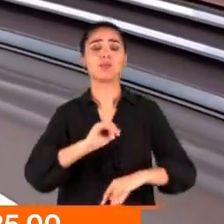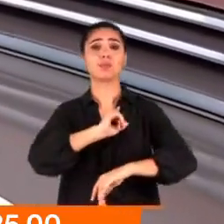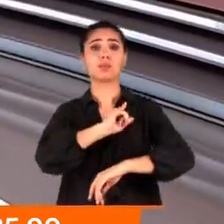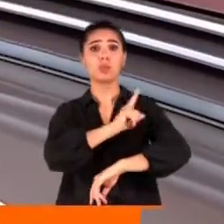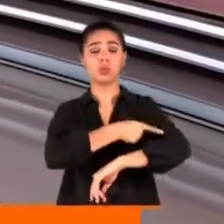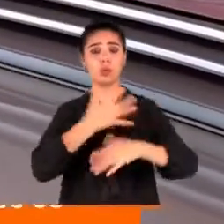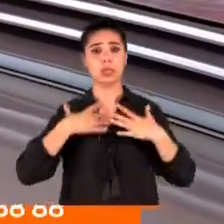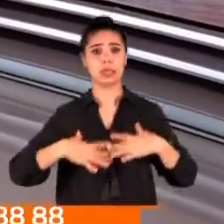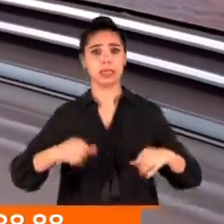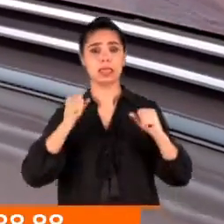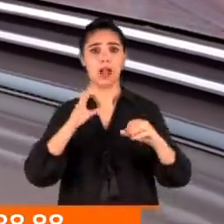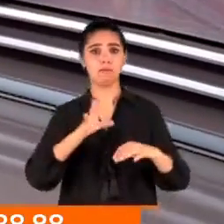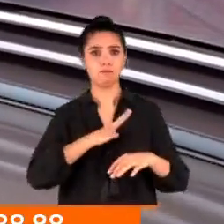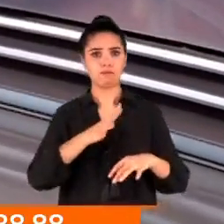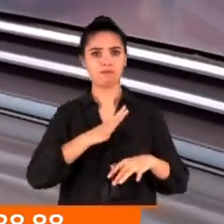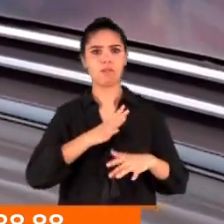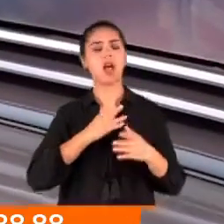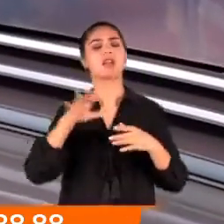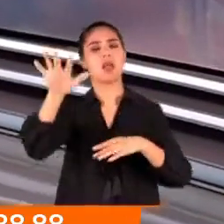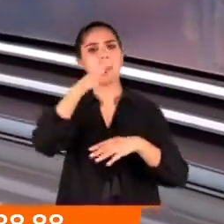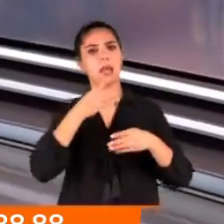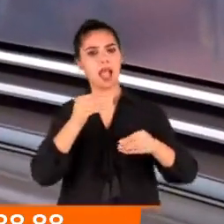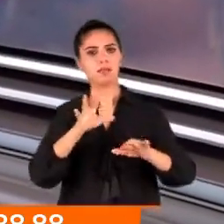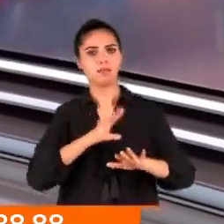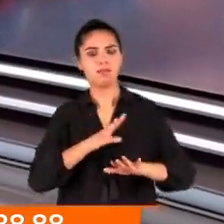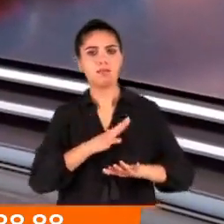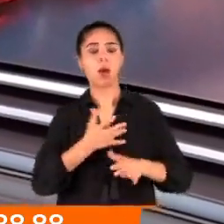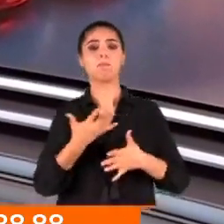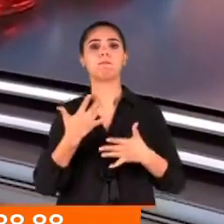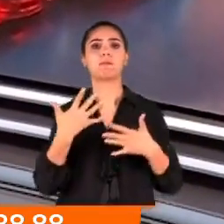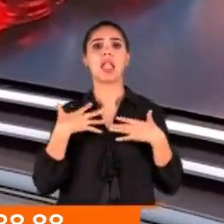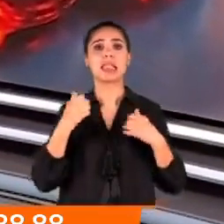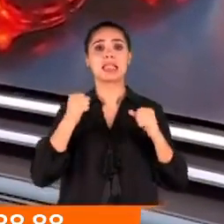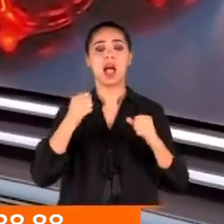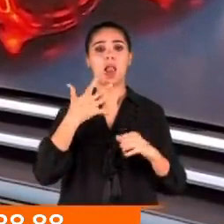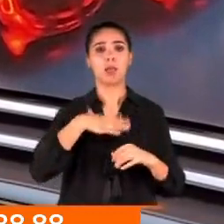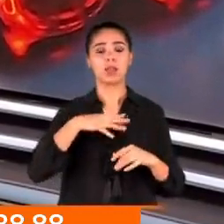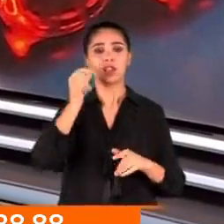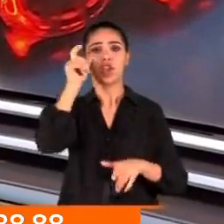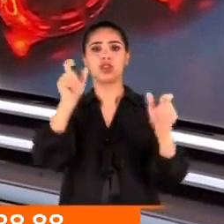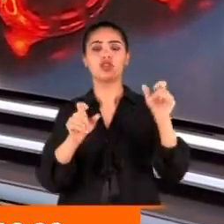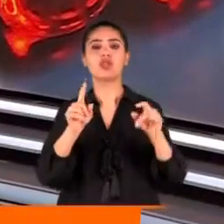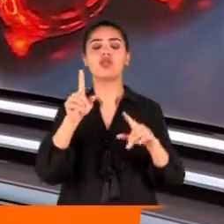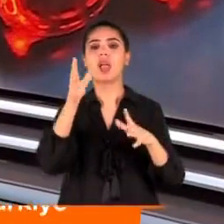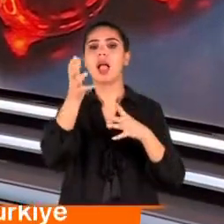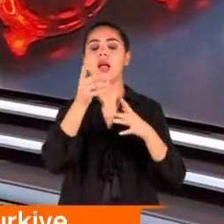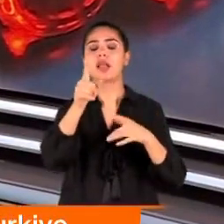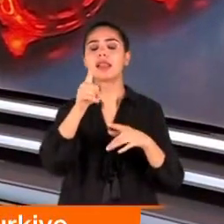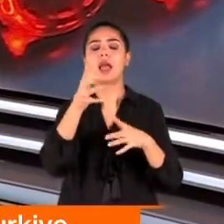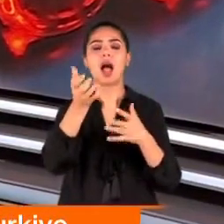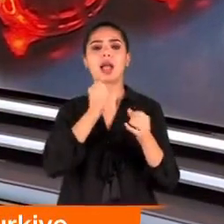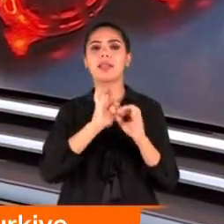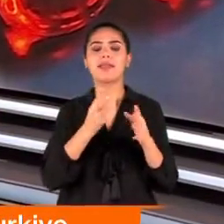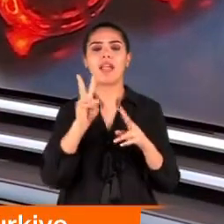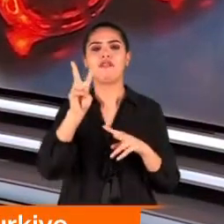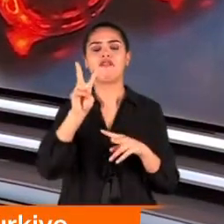bağışıklığı olanlar hepsinin üstesinden gelebiliyor elbette. Ve bağışıklığını güçlendirmek isteyenlerin en sık başvurduğu yol da vitamin